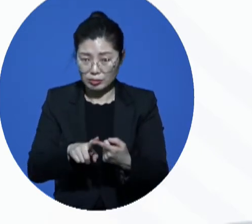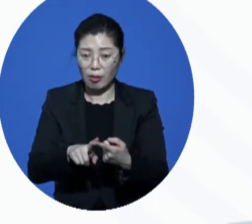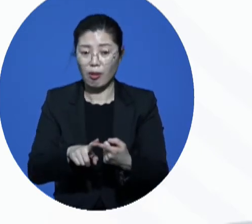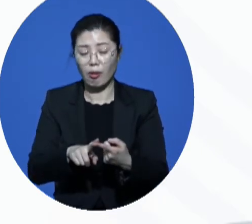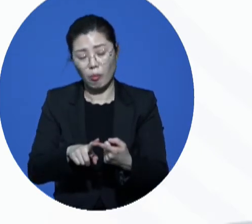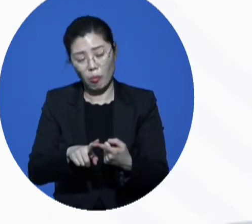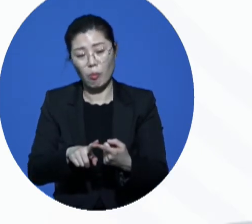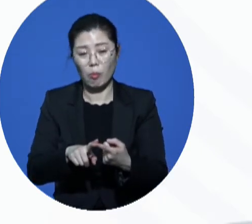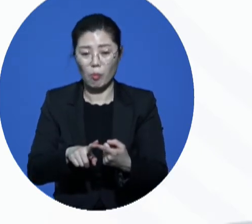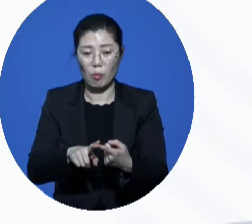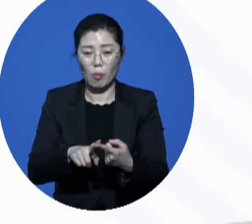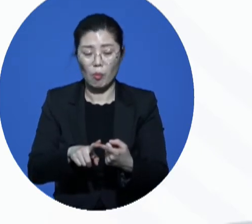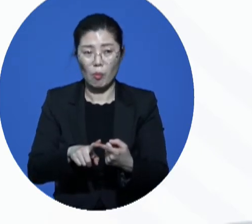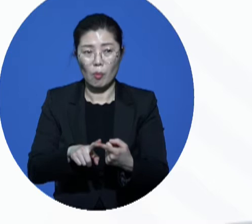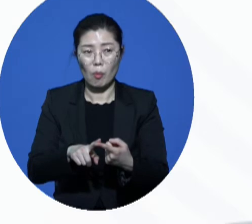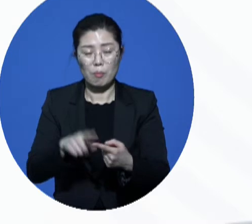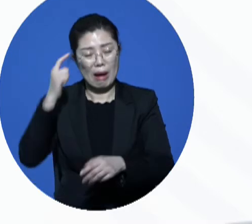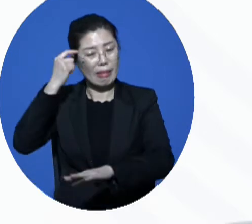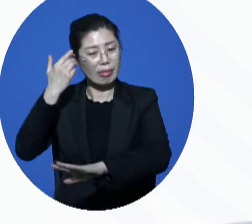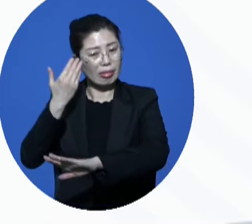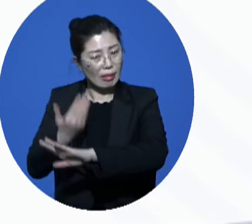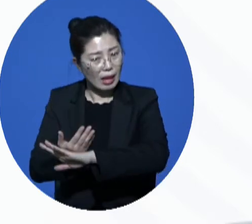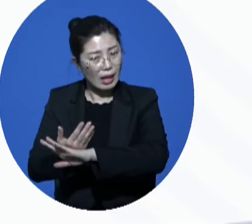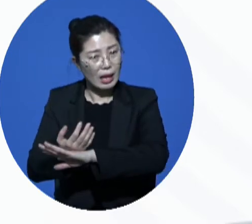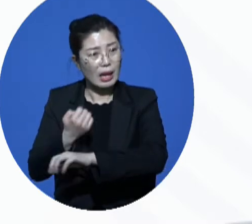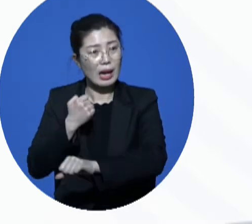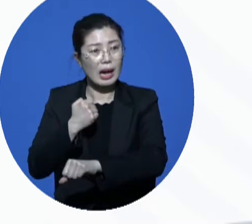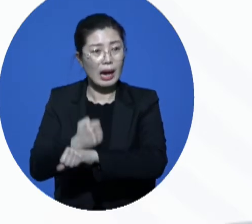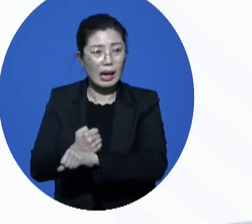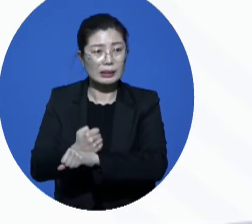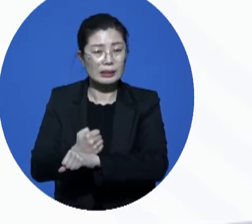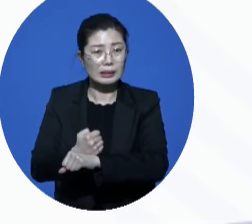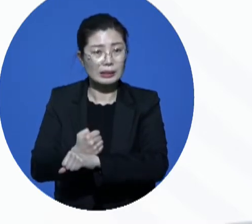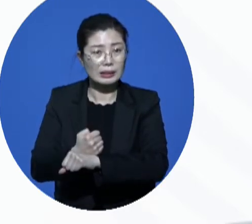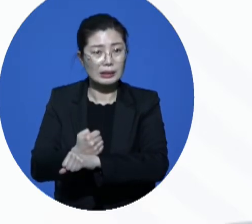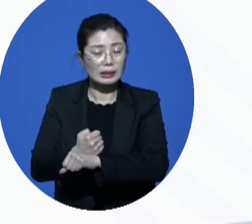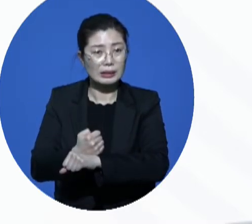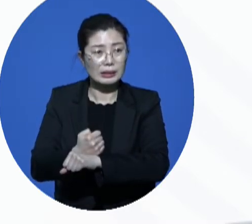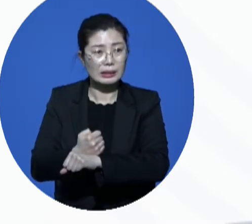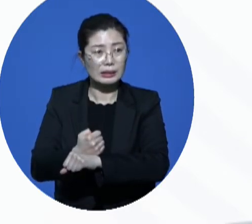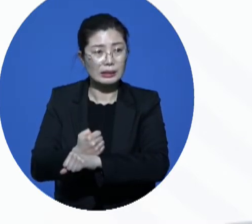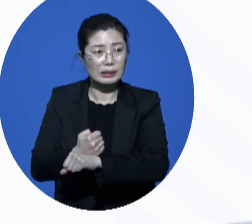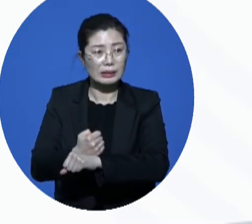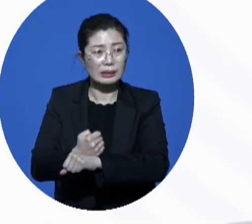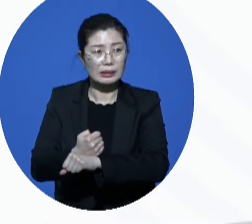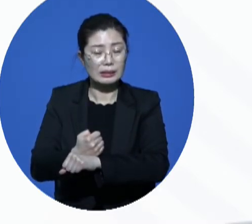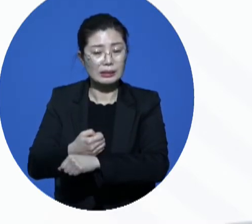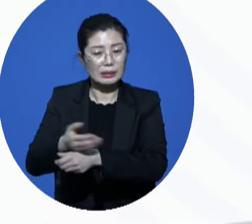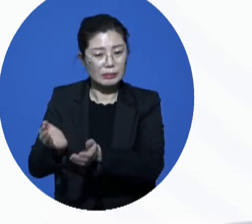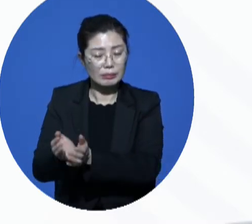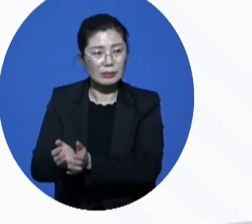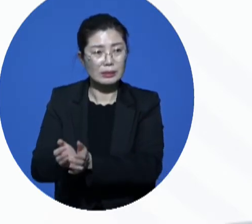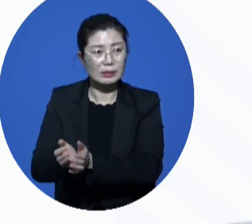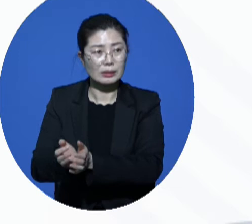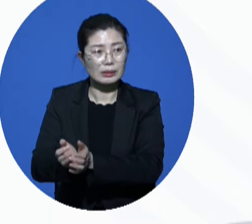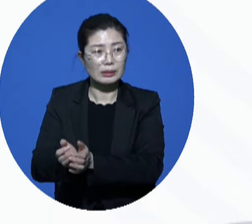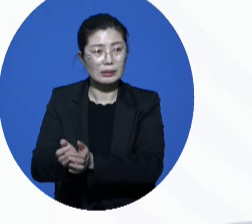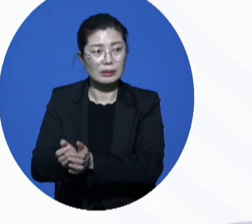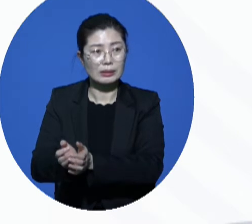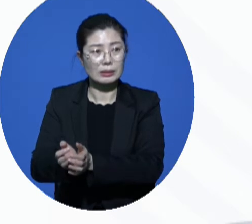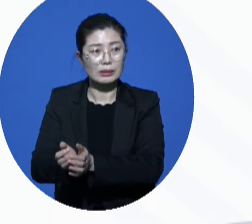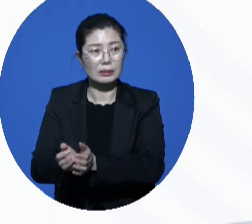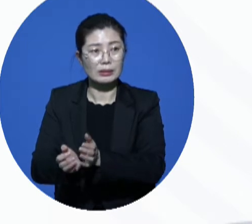어떤 아파트에 반대하는 어떤 이런 연판장이 붙고 이런 현실들 속에서 문이 열려 있지만은